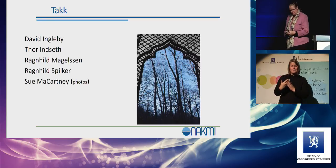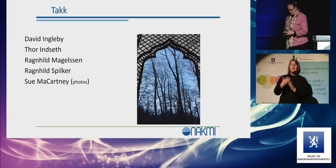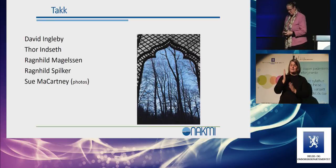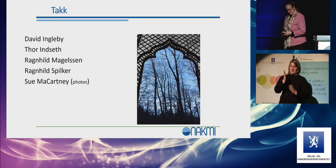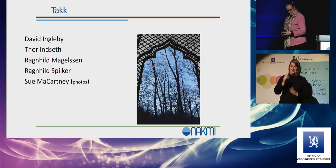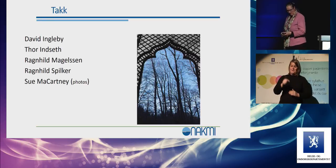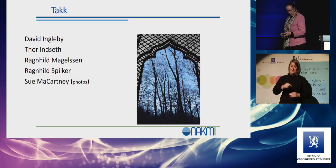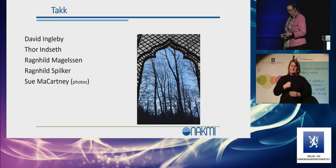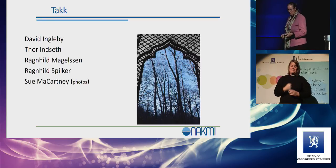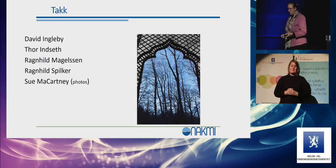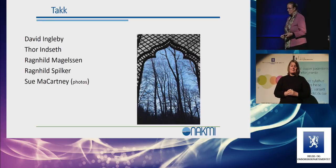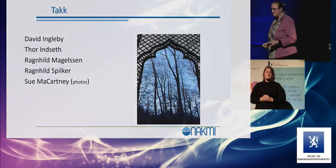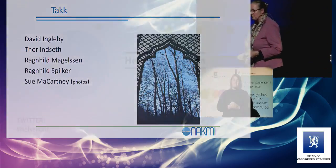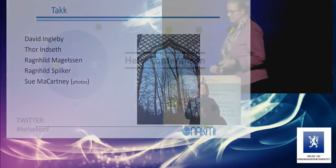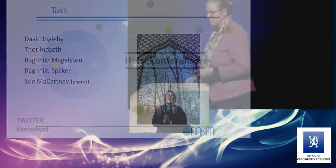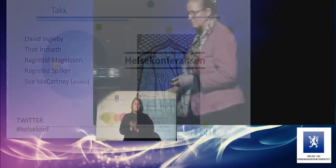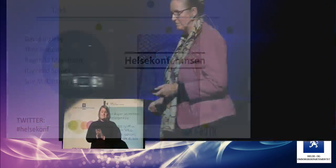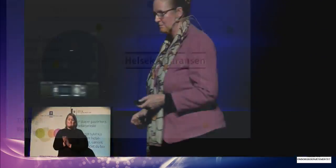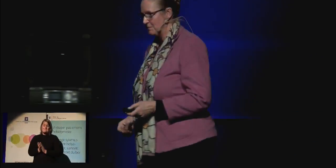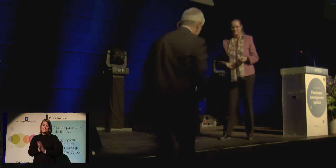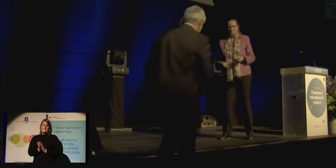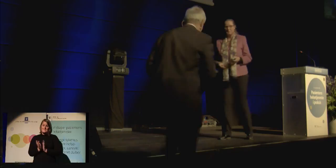oppmerksomheten.